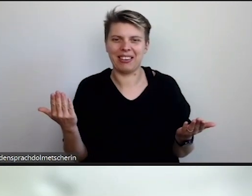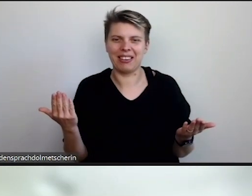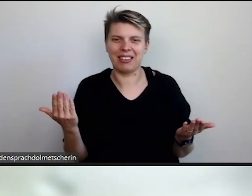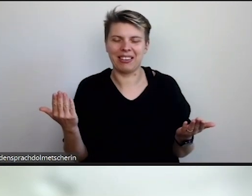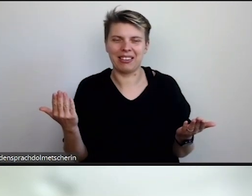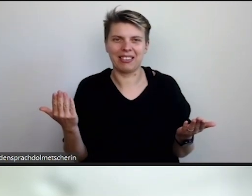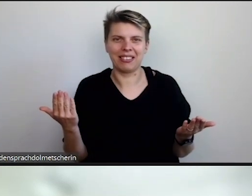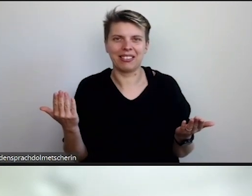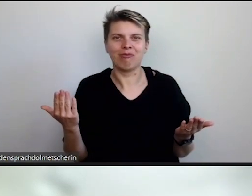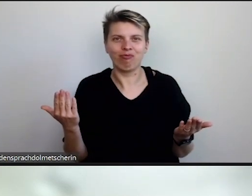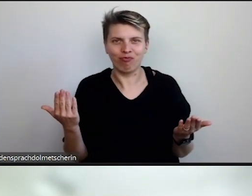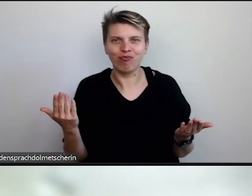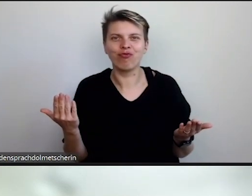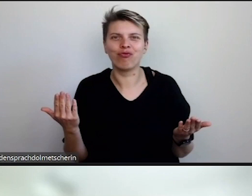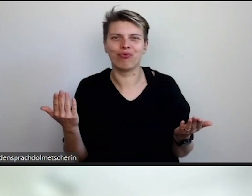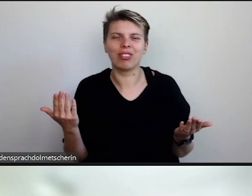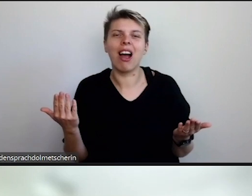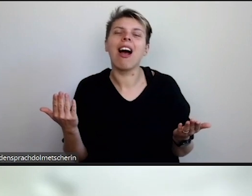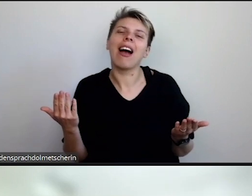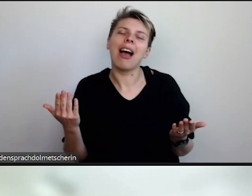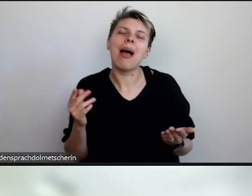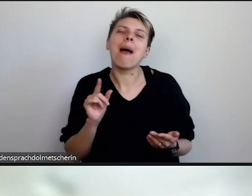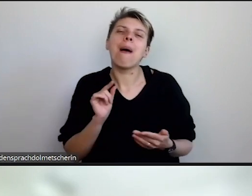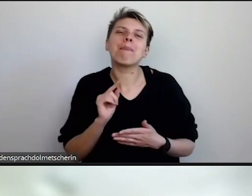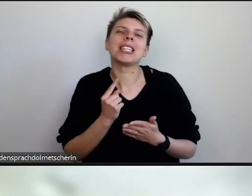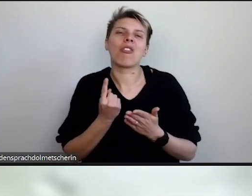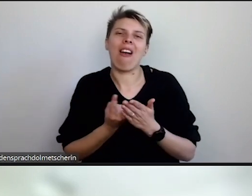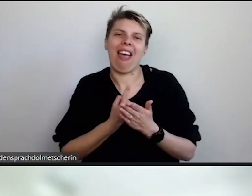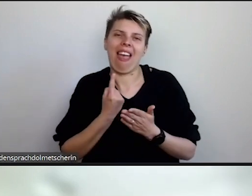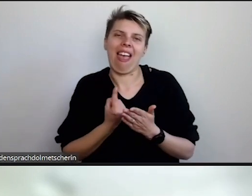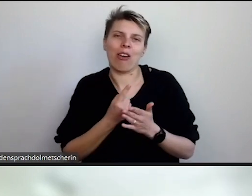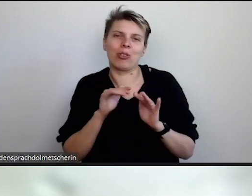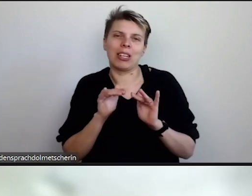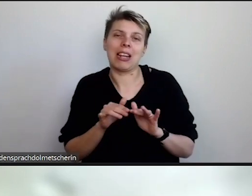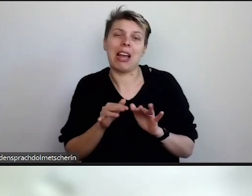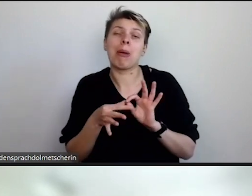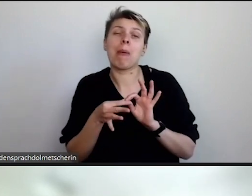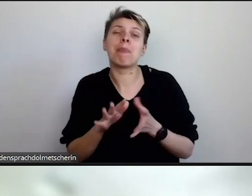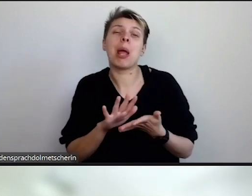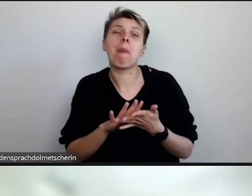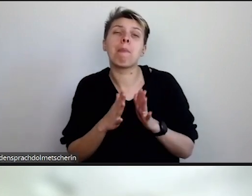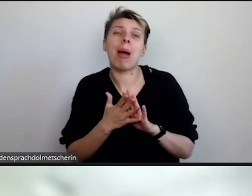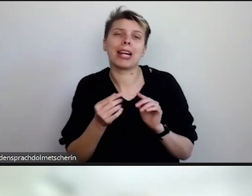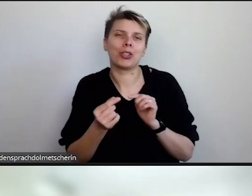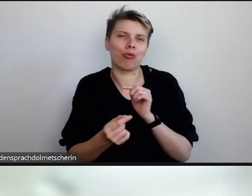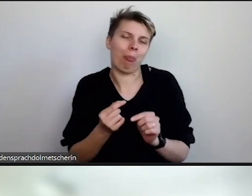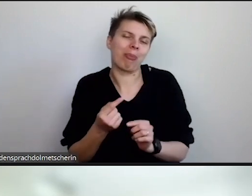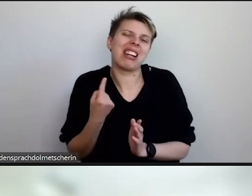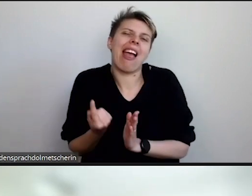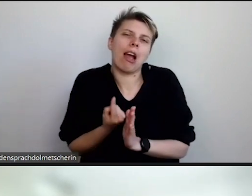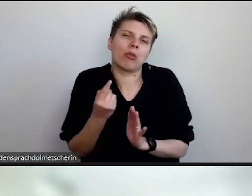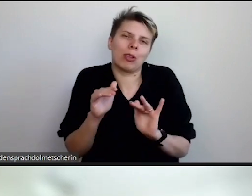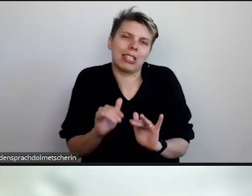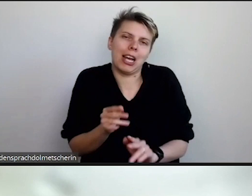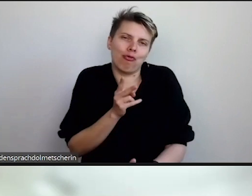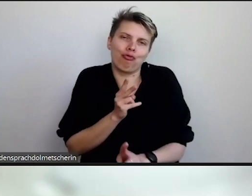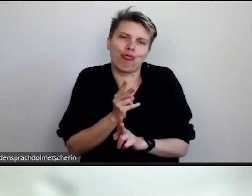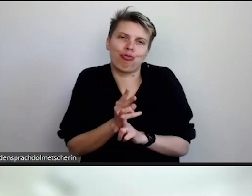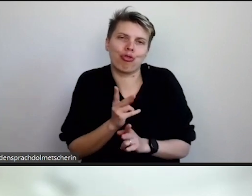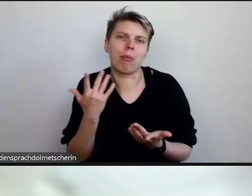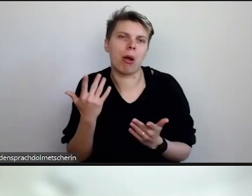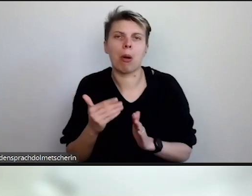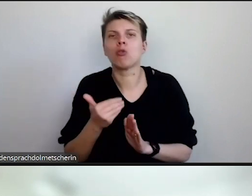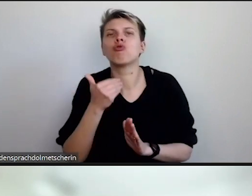Digi-Snack-Bar gefunden habt. Das ist gleich ein bisschen eine Herausforderung, glaube ich, für unser praktisches Vorgehen. Aber genau, wir sind erstmal im